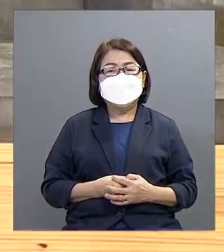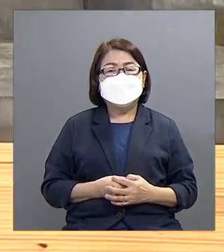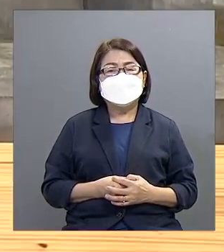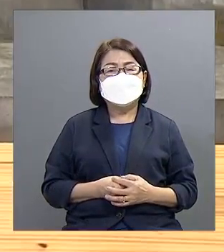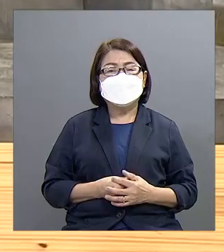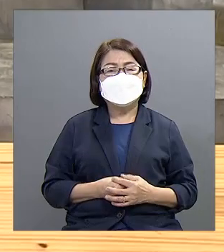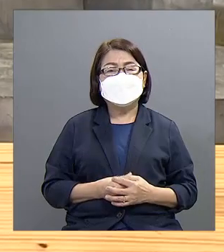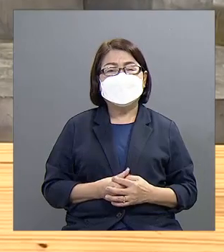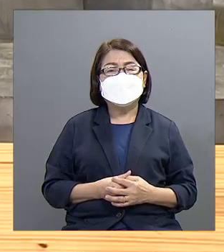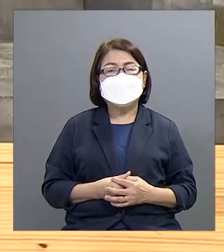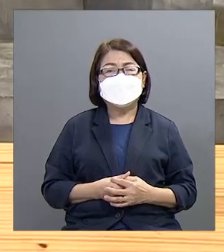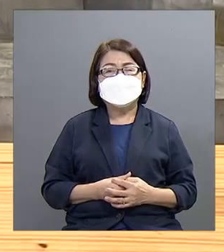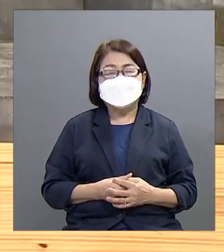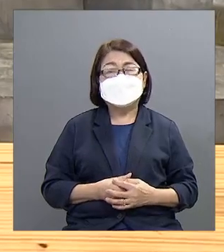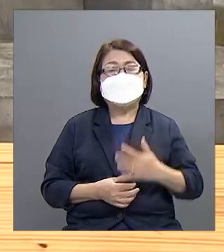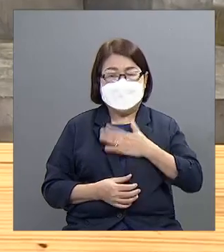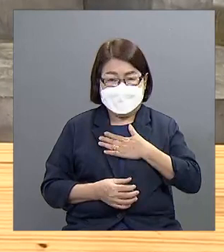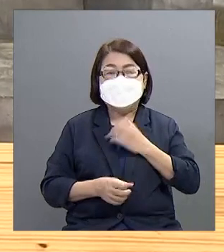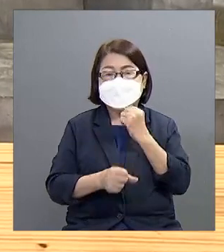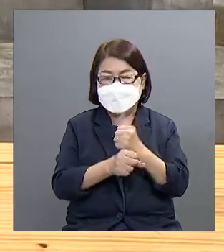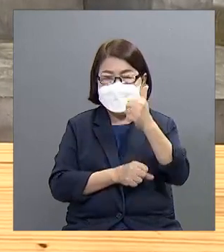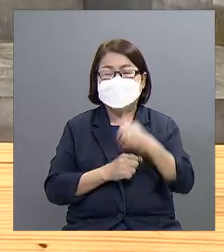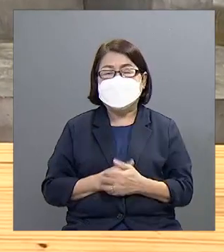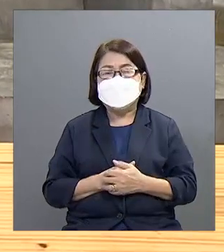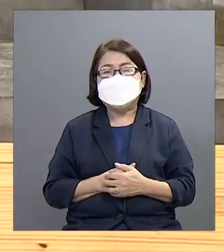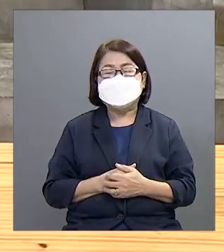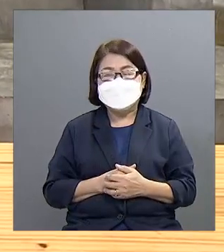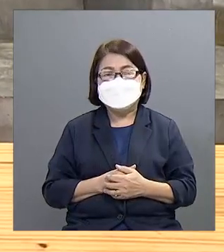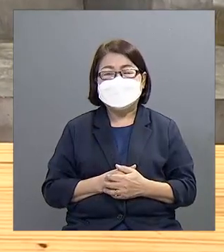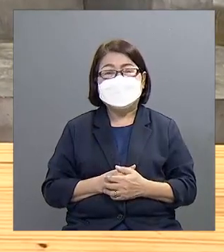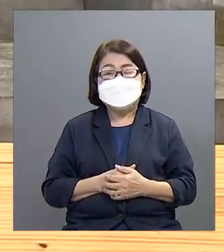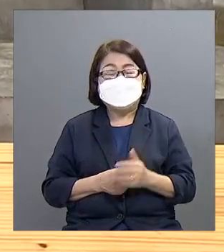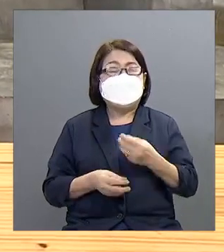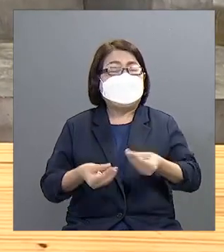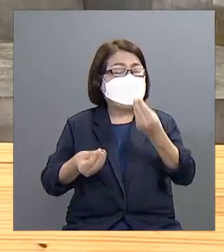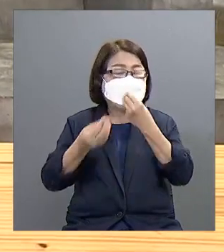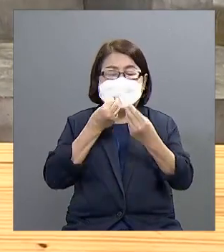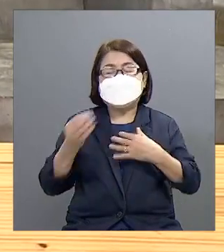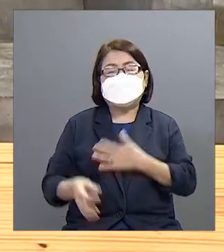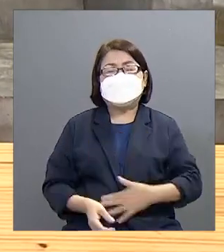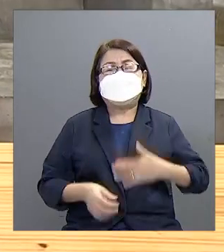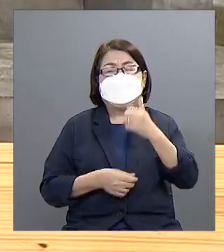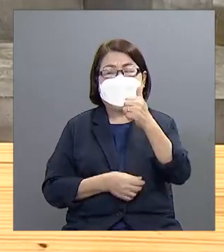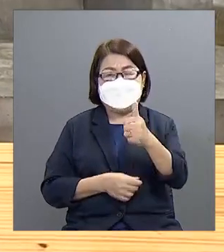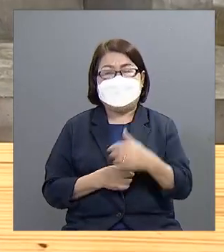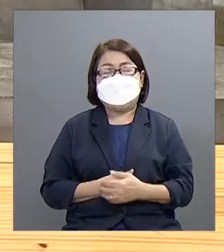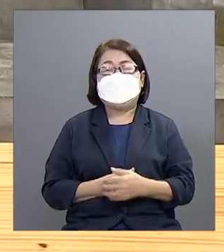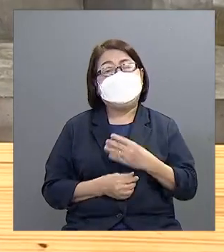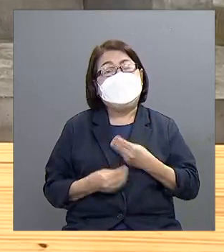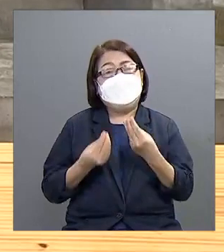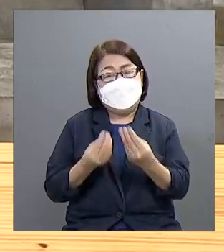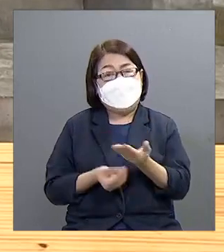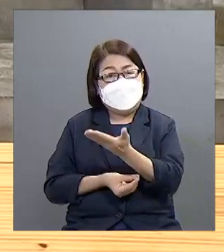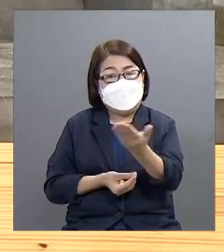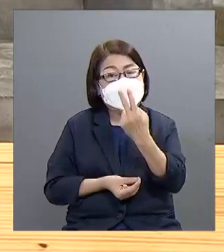เมดบายมีแบบนี้ก็ทำได้พบกับพี่แววและเมนูที่ดีต่อสุขภาพอีกเช่นเคยค่ะวันนี้พี่แววมาชวนทุกท่านทำเมนูอาหารว่าง